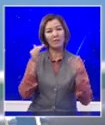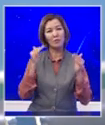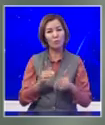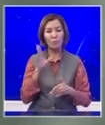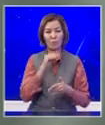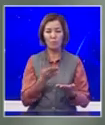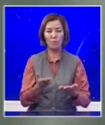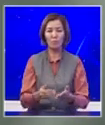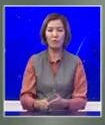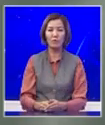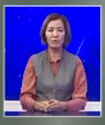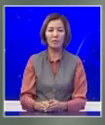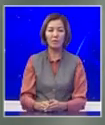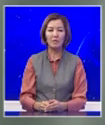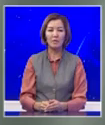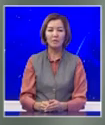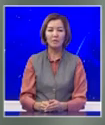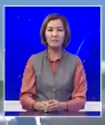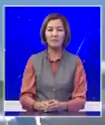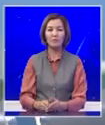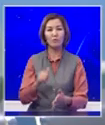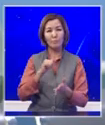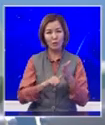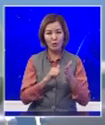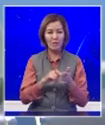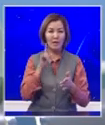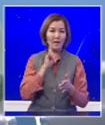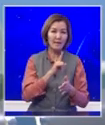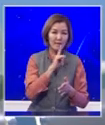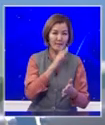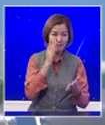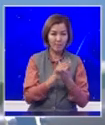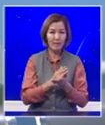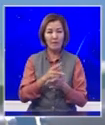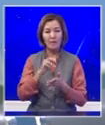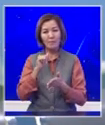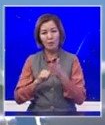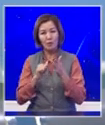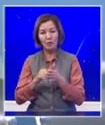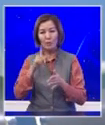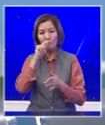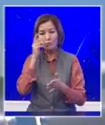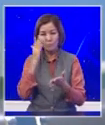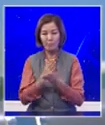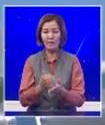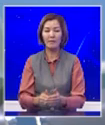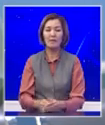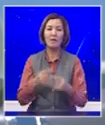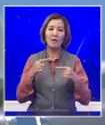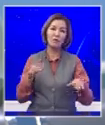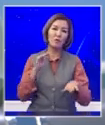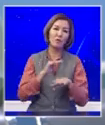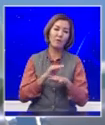байланысты ерлердің факторы тоже жоғары. Арғарай тағы да эндокриндік фактор, овуляция болмайтын, әртүрлі фактор бар,